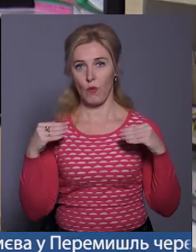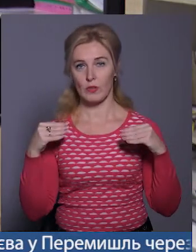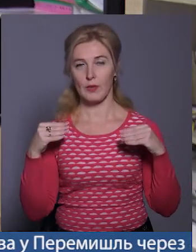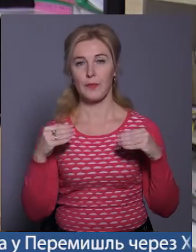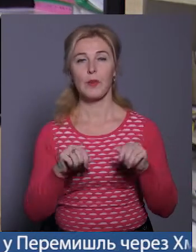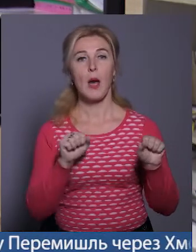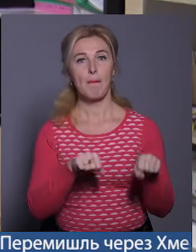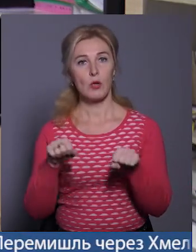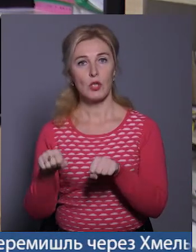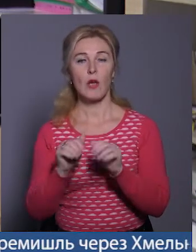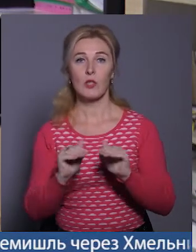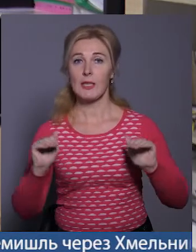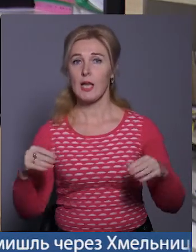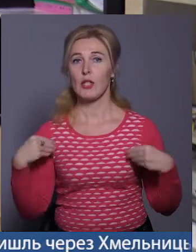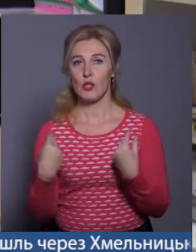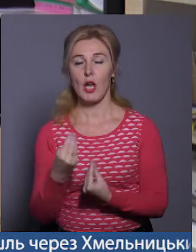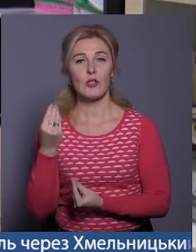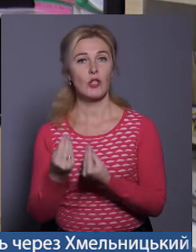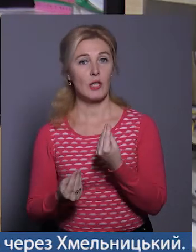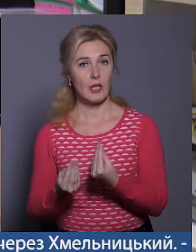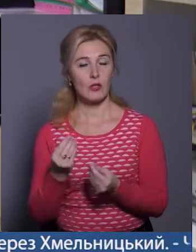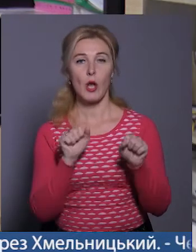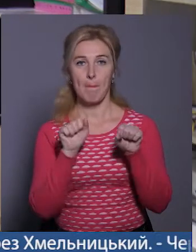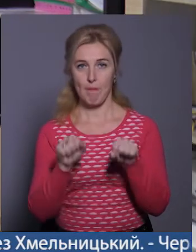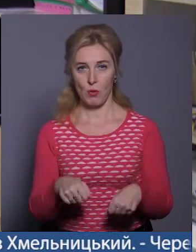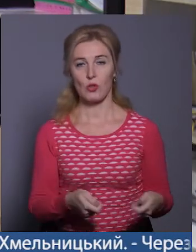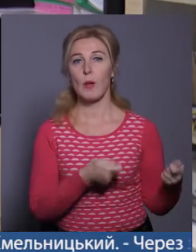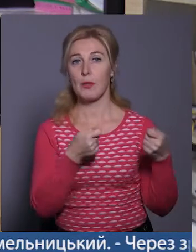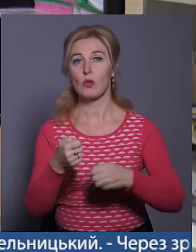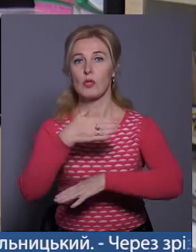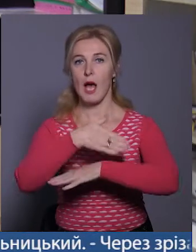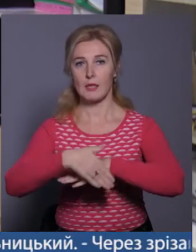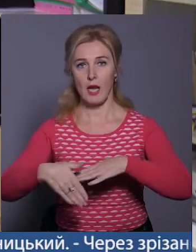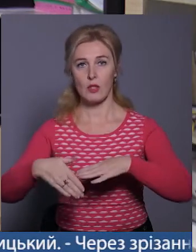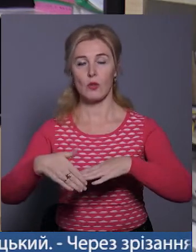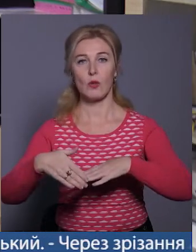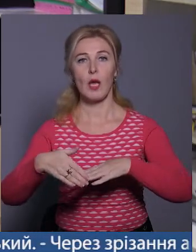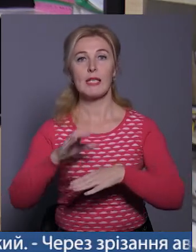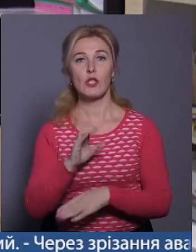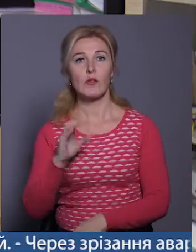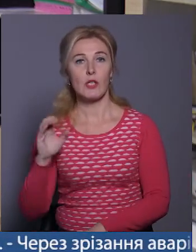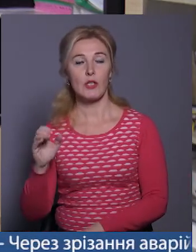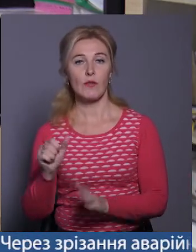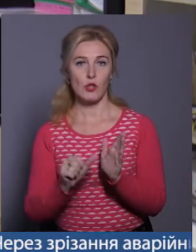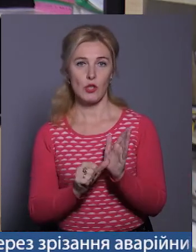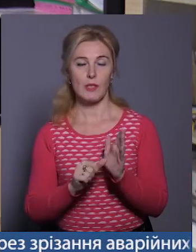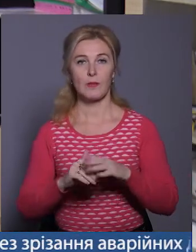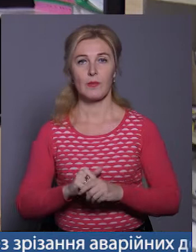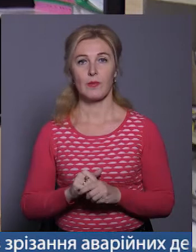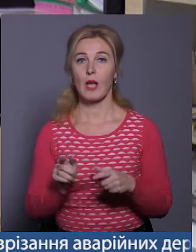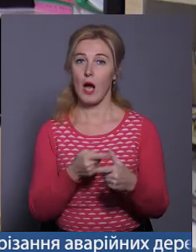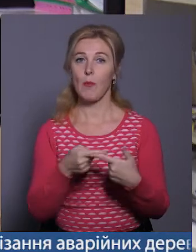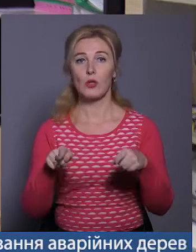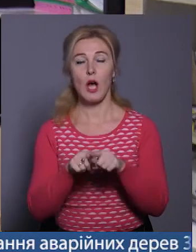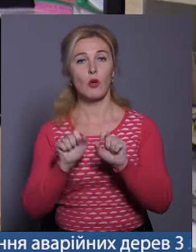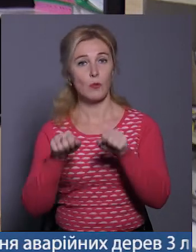якісь, можливо, дитячі речі, іграшки. Можна приносити за адресою вулиця Січових Стрільців, 6 на Urban Street, або також